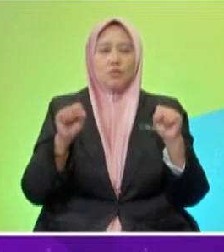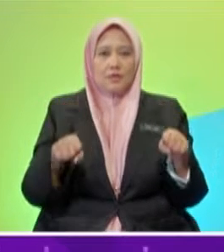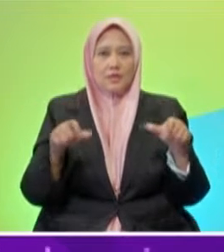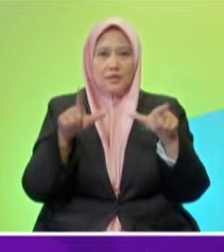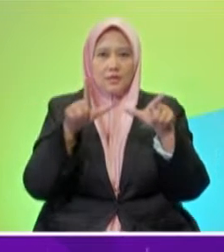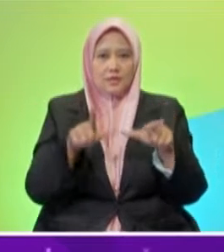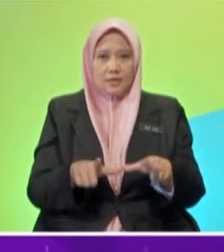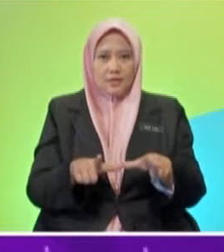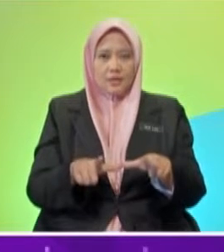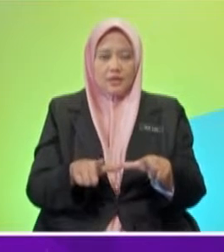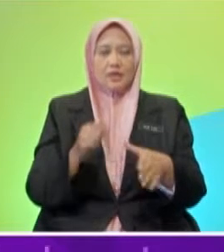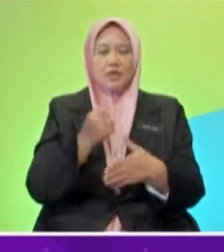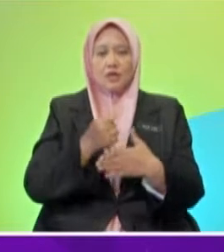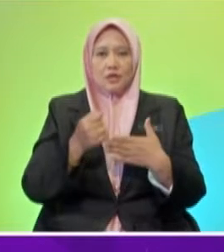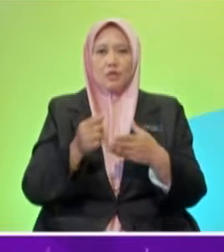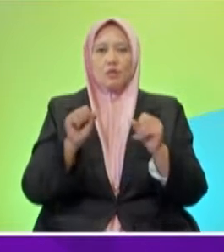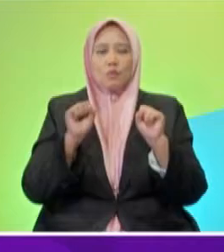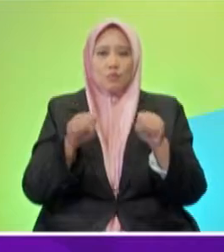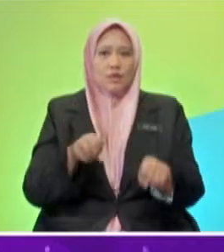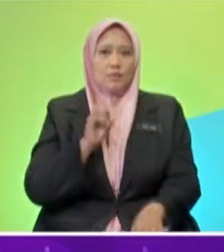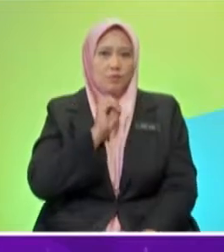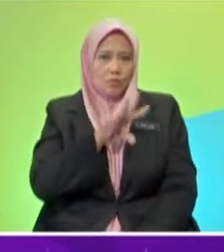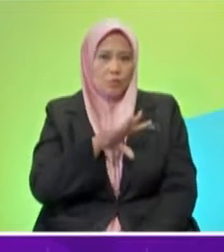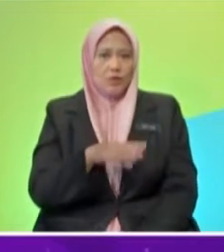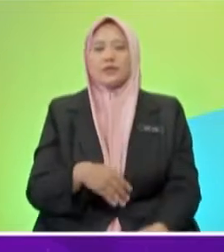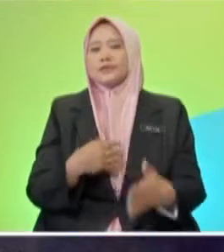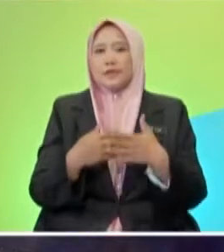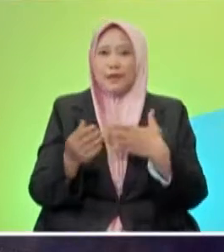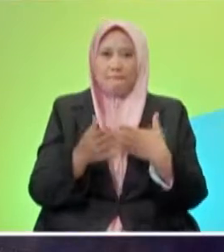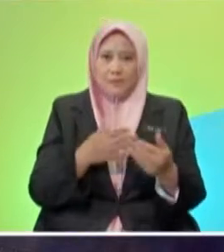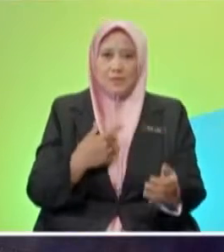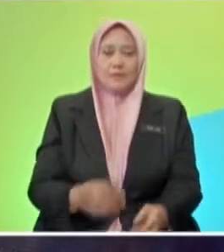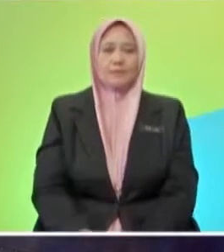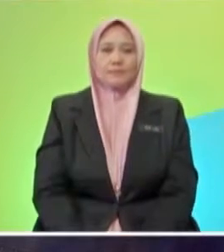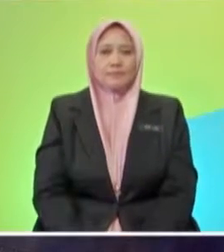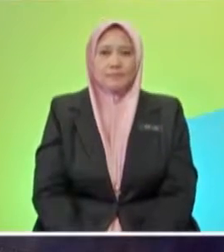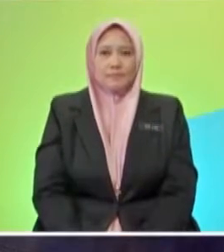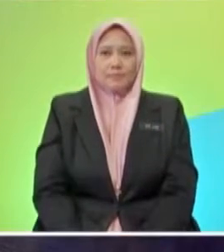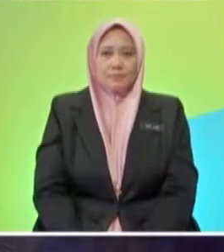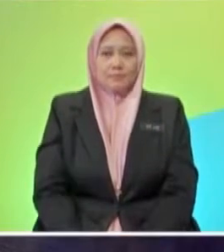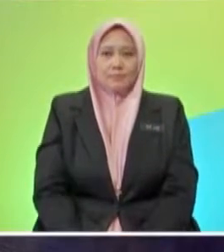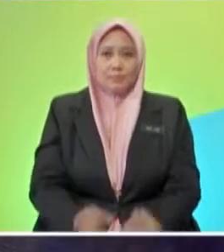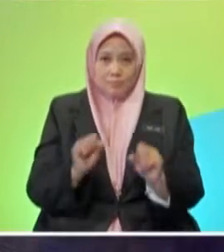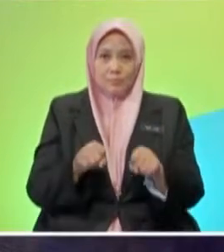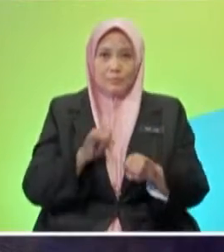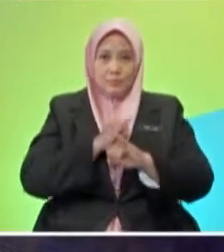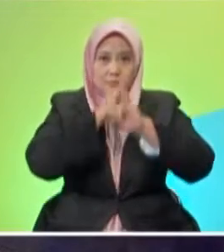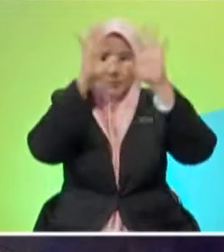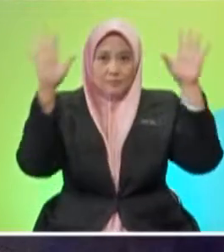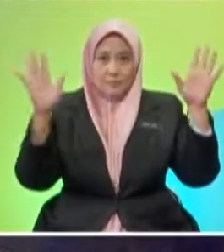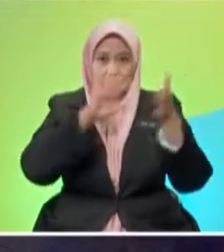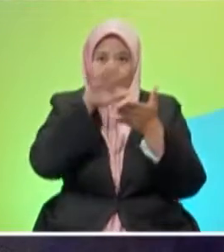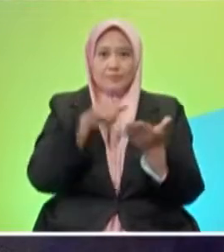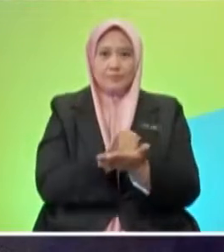kita mencari Ija utama sahaja baik-baik jilat murid-murid di dalam Google Medan juga yang berada di rumah jelas